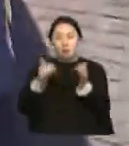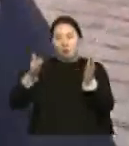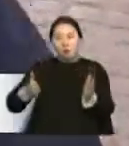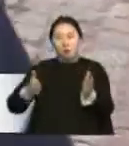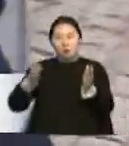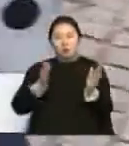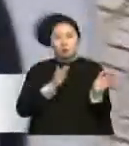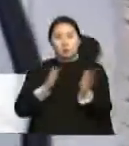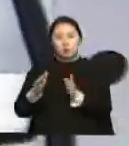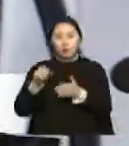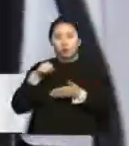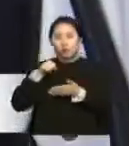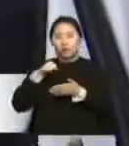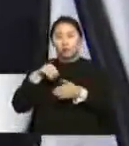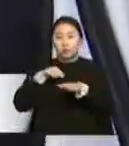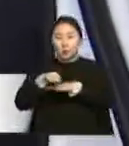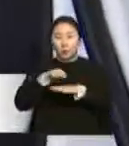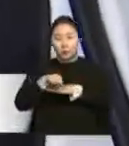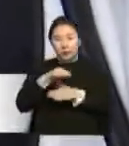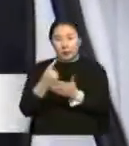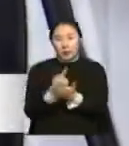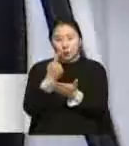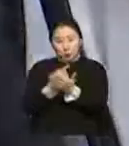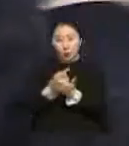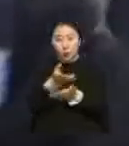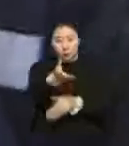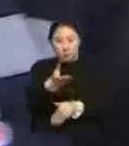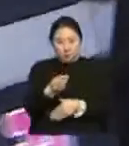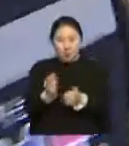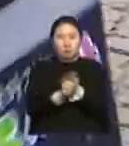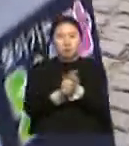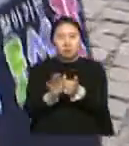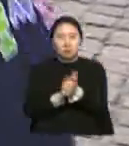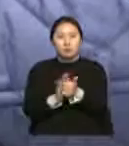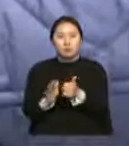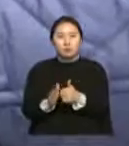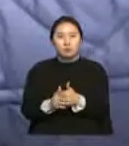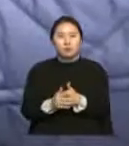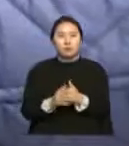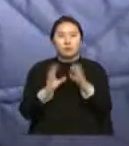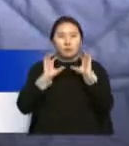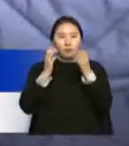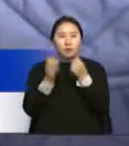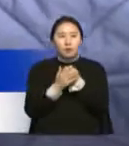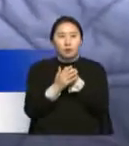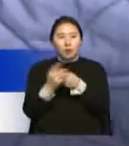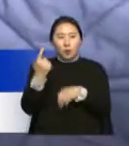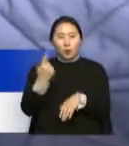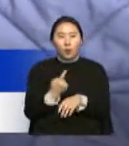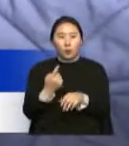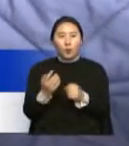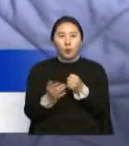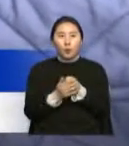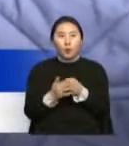일환으로 마련된 드라이브스루 방식의 장난감 대여 서비스입니다. 아기 때문에 오게